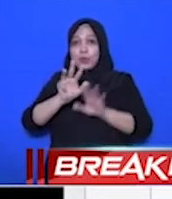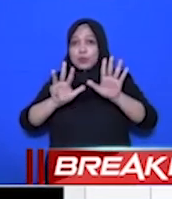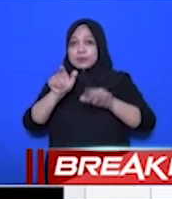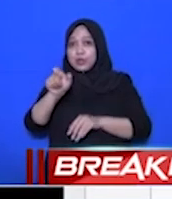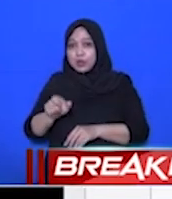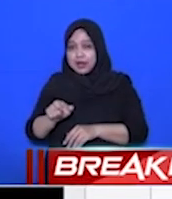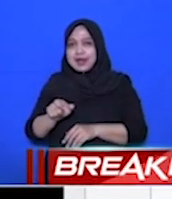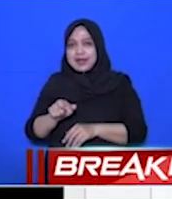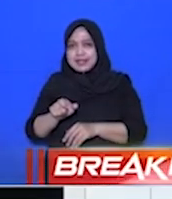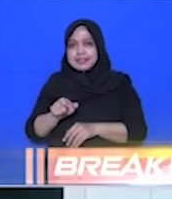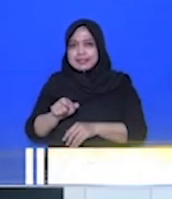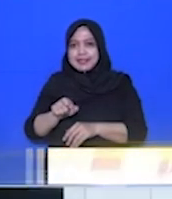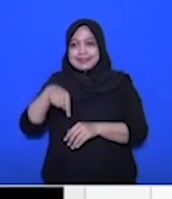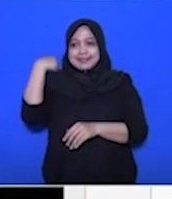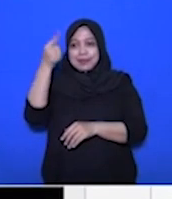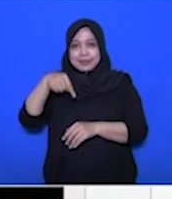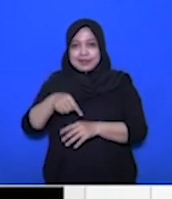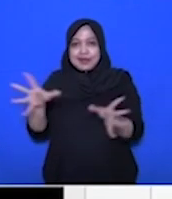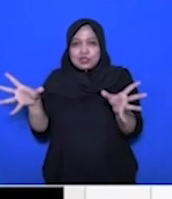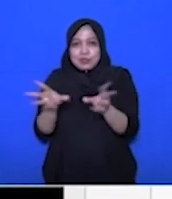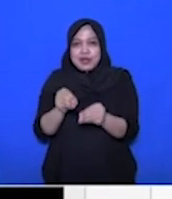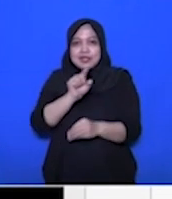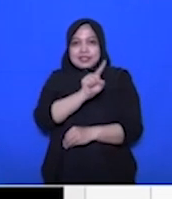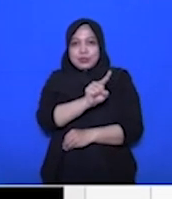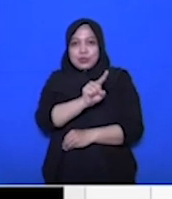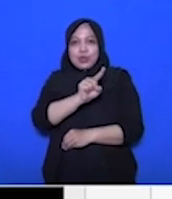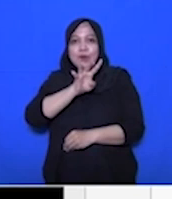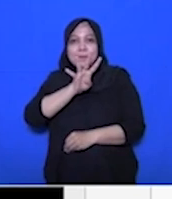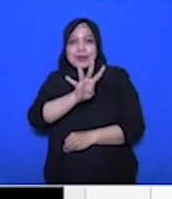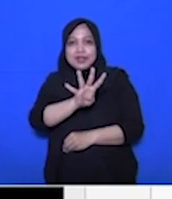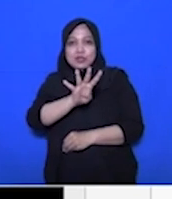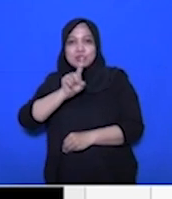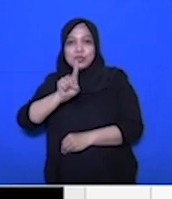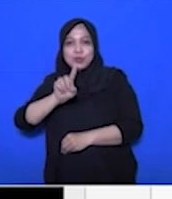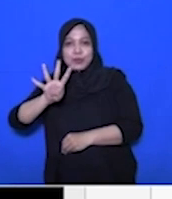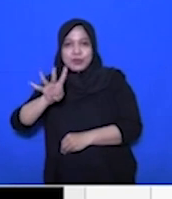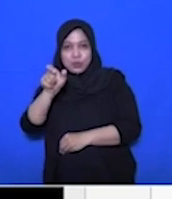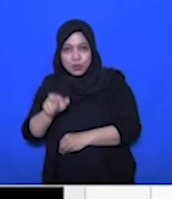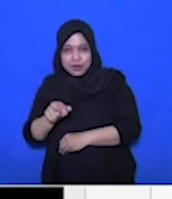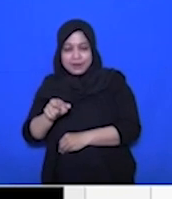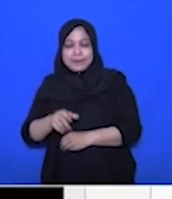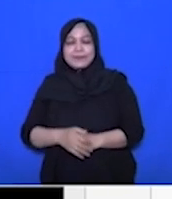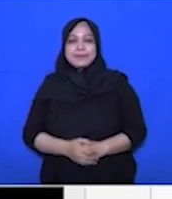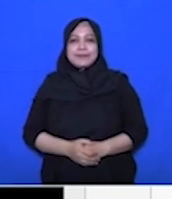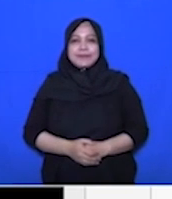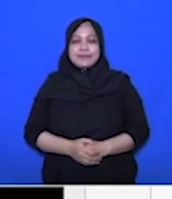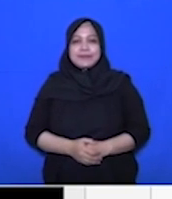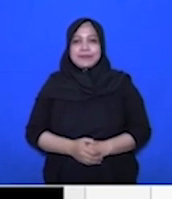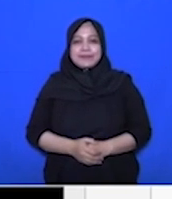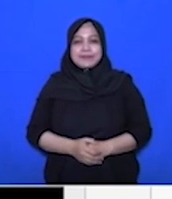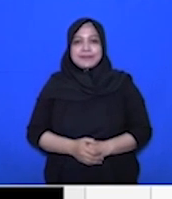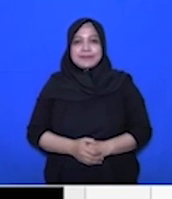sehingga total kasus sekarang menjadi 1414 kasus Hai